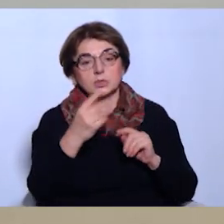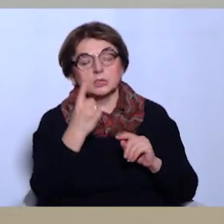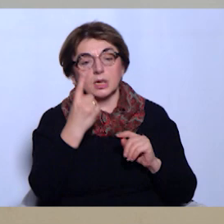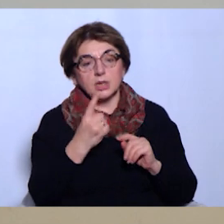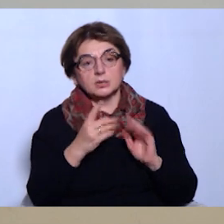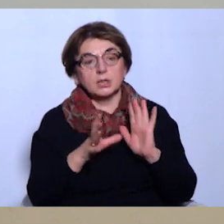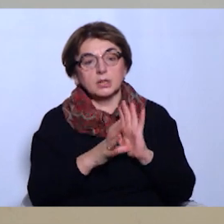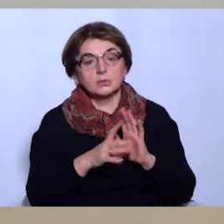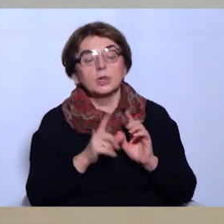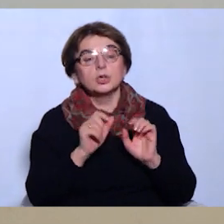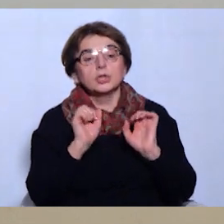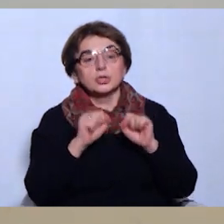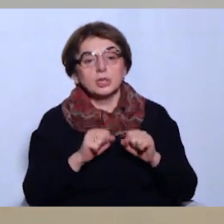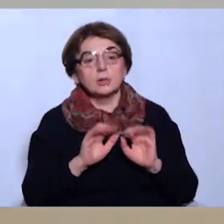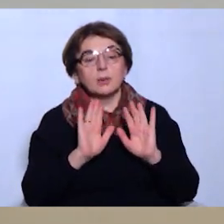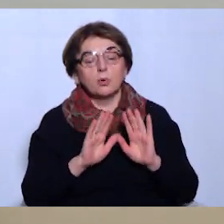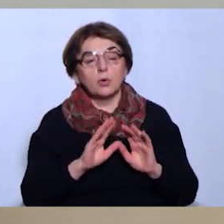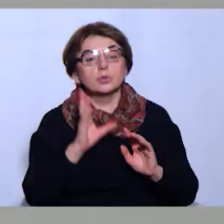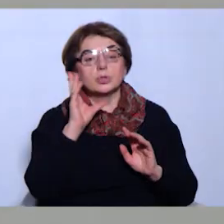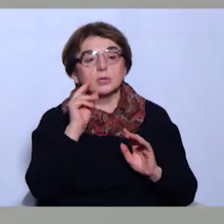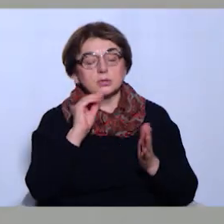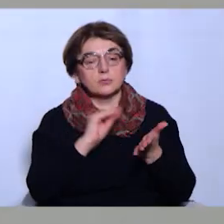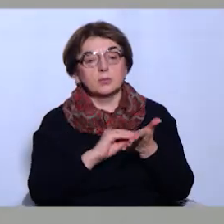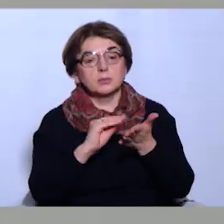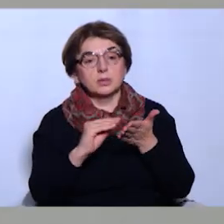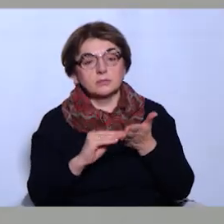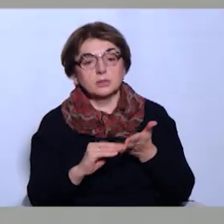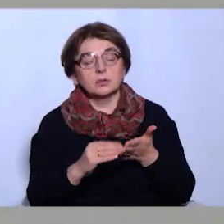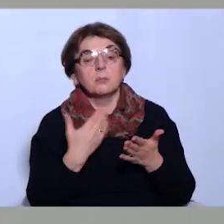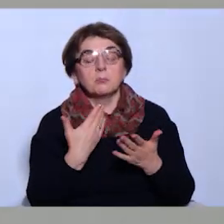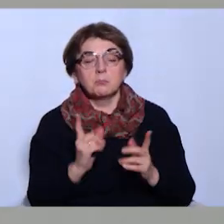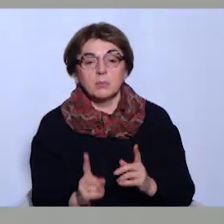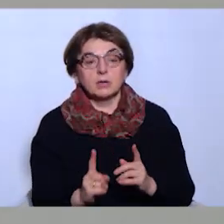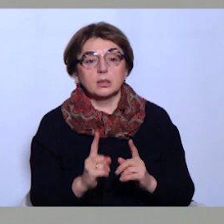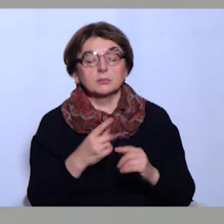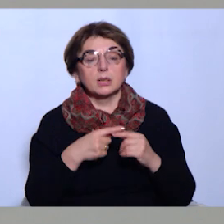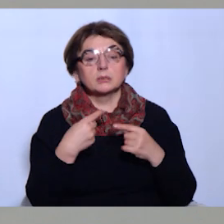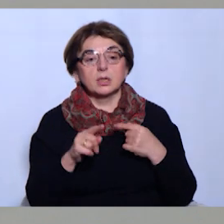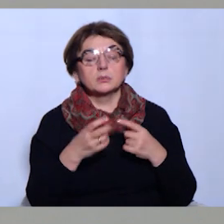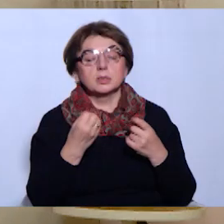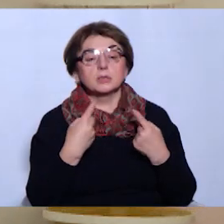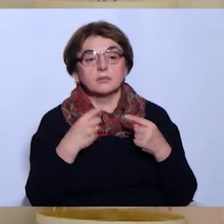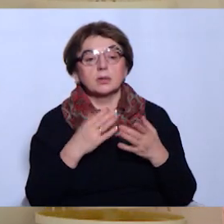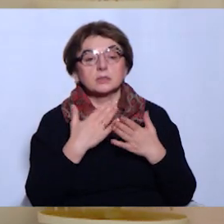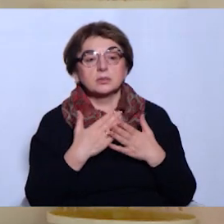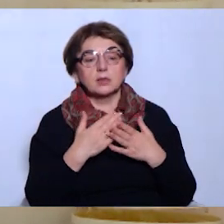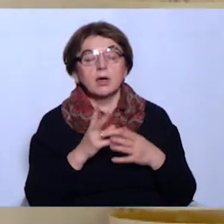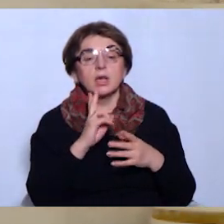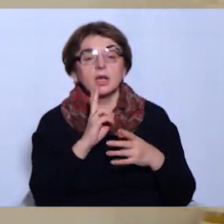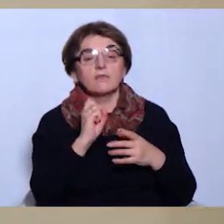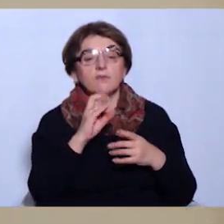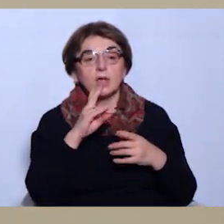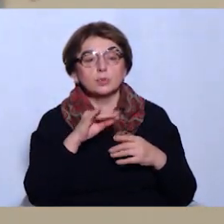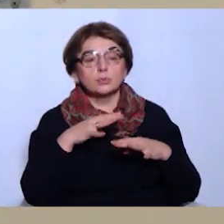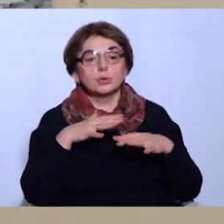ასევე გამოისახოს მხოლოდ ციფრების საშუალებით. მაგრამ გარდა ამისა, არსებობს ეგრეთ წოდებული კვანტური უჯრების საშუალებით